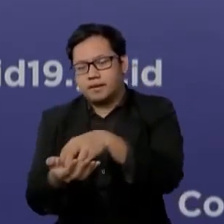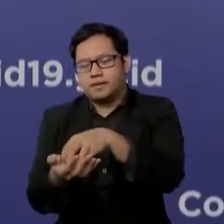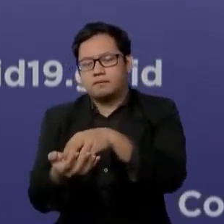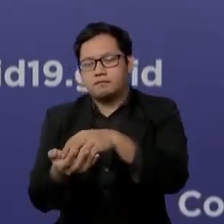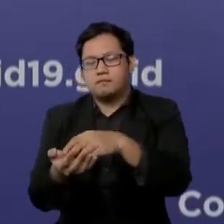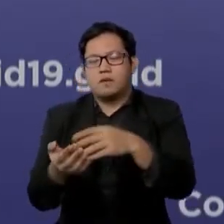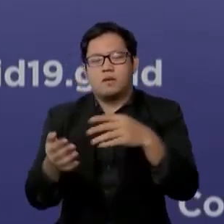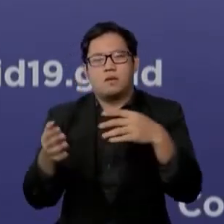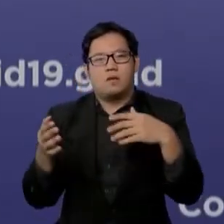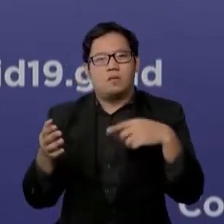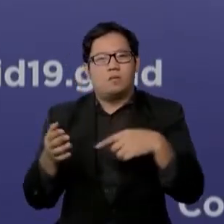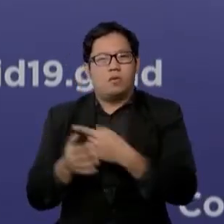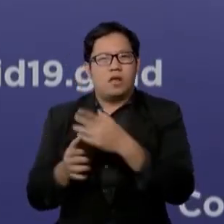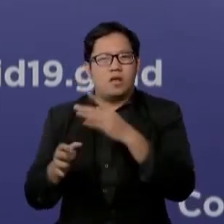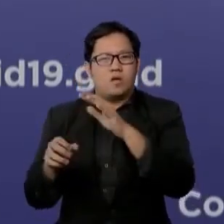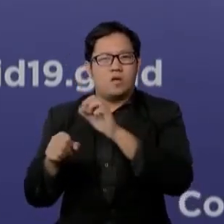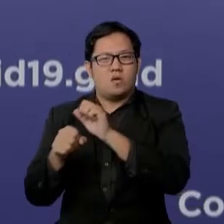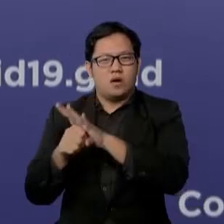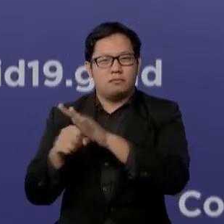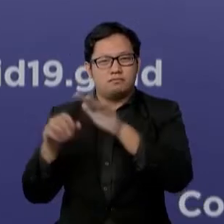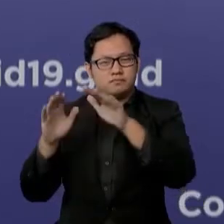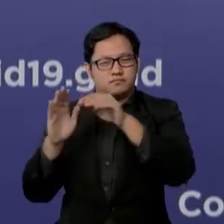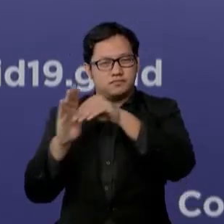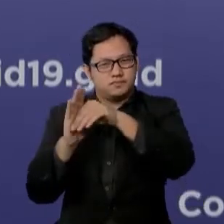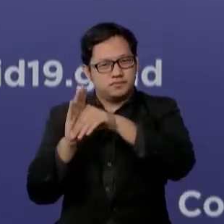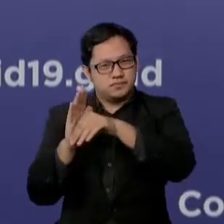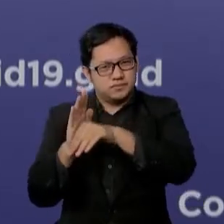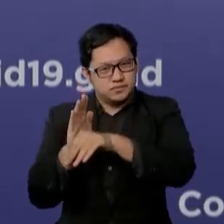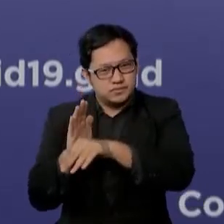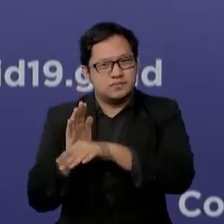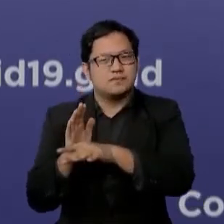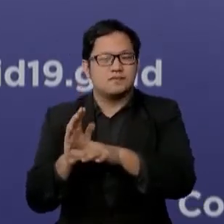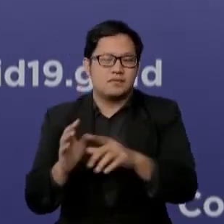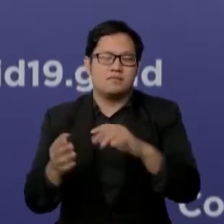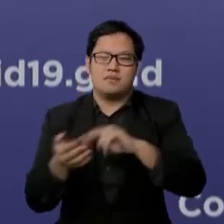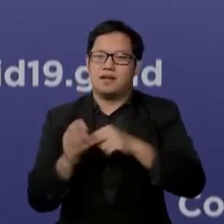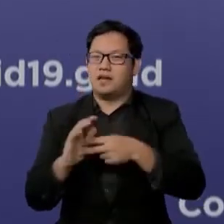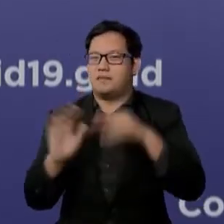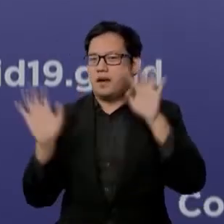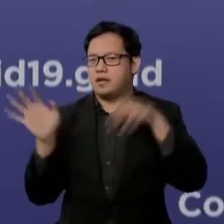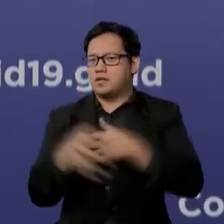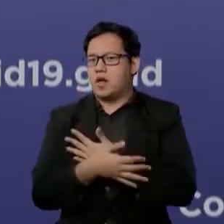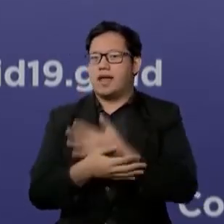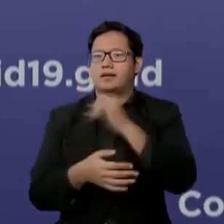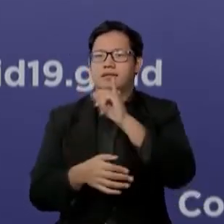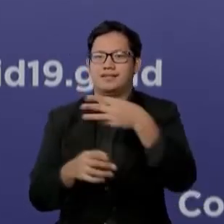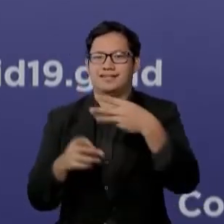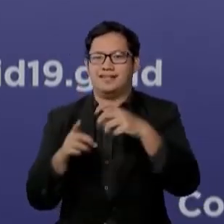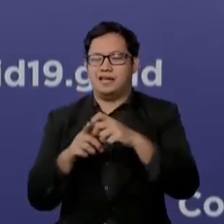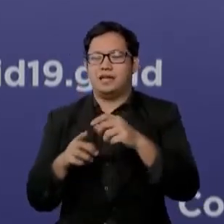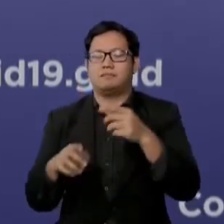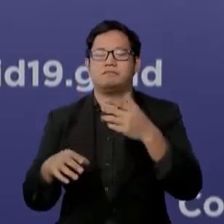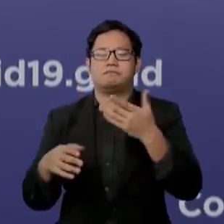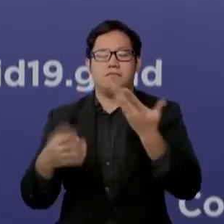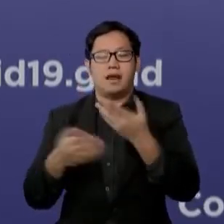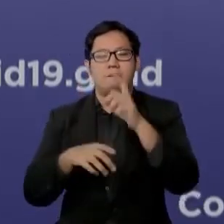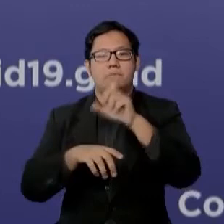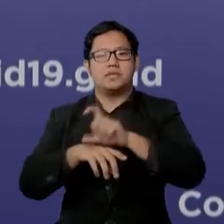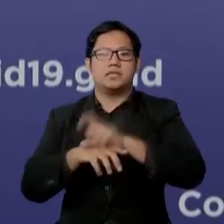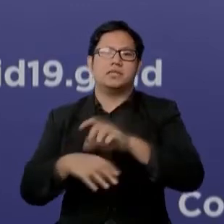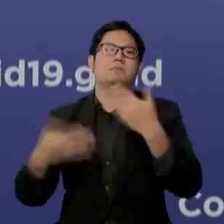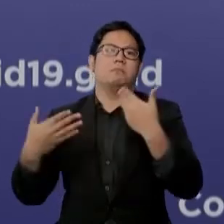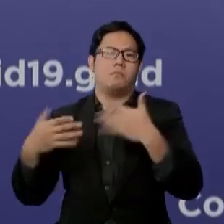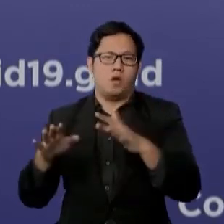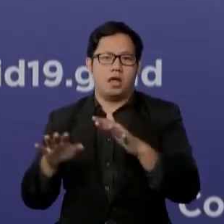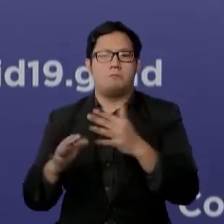terkendali maka pelaksanaan salat Idul Adha dapat dilaksanakan di masjid secara bersamaah